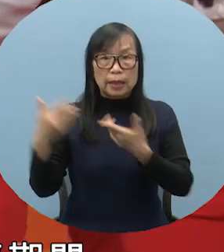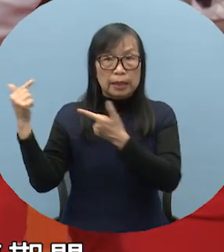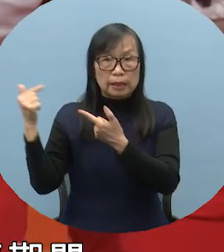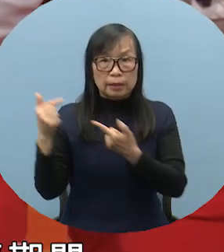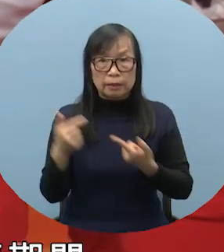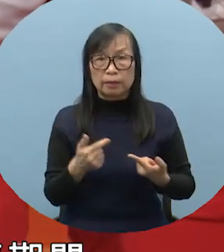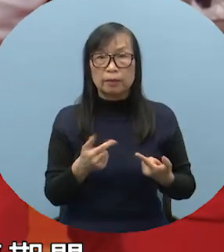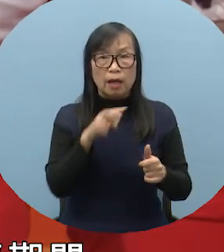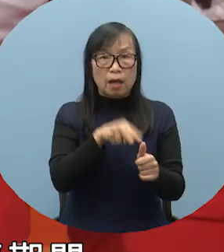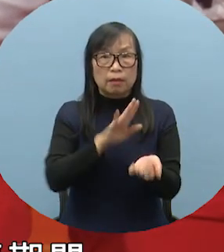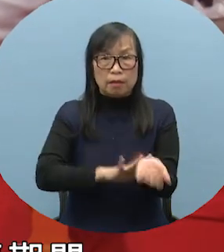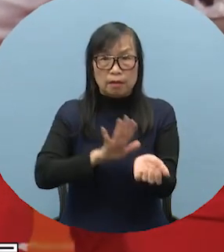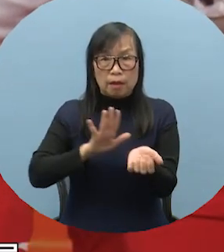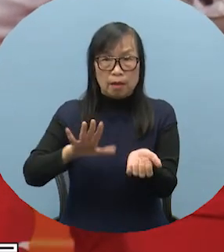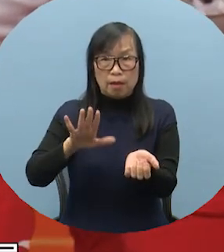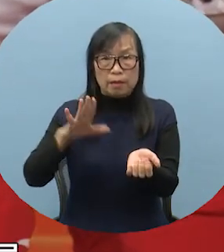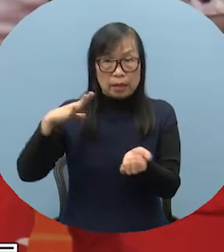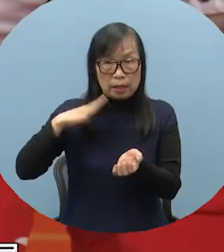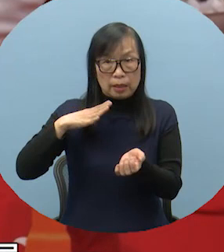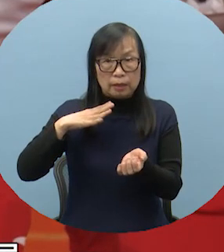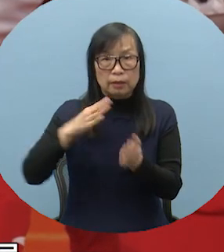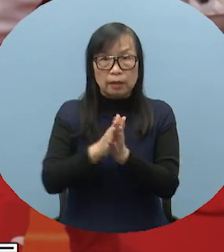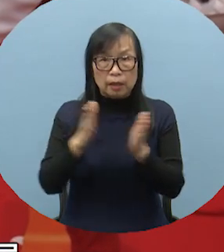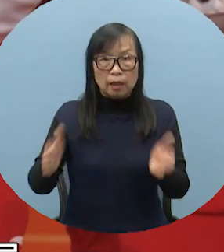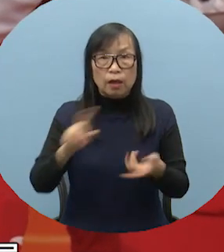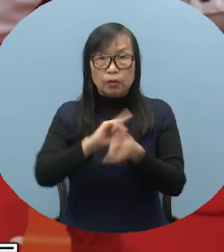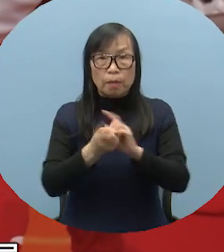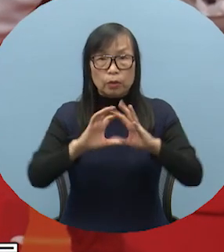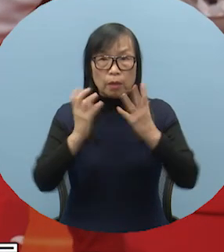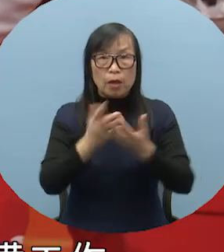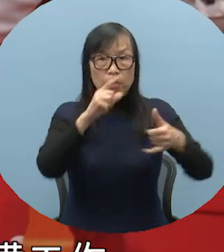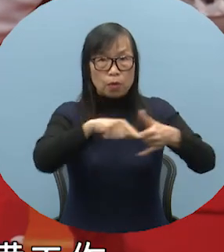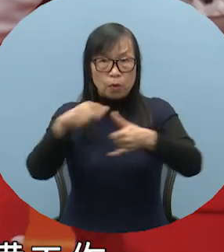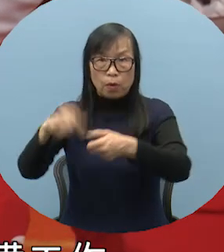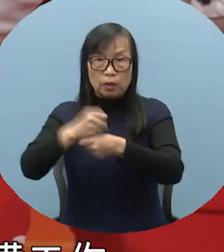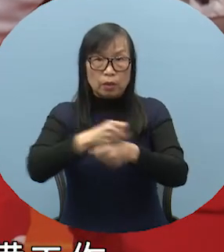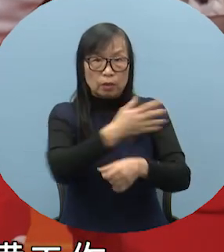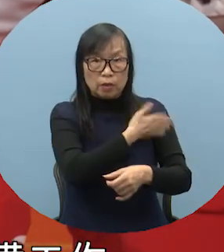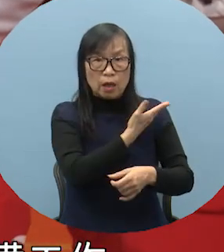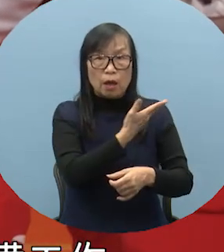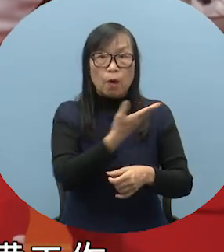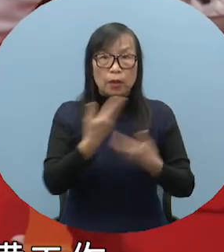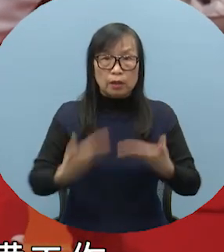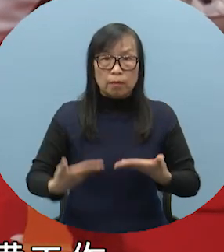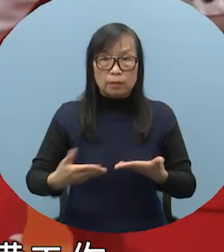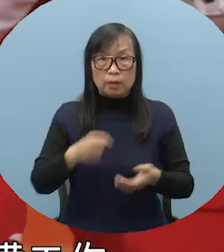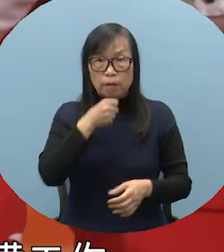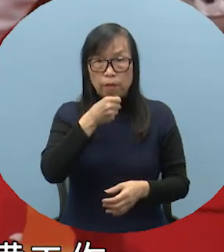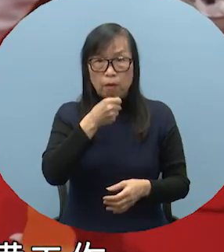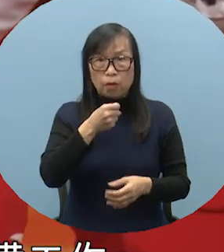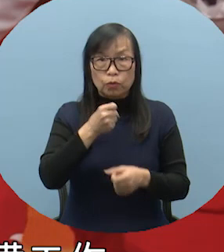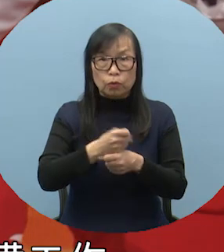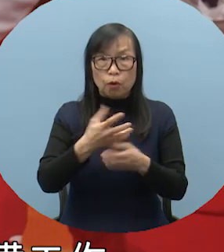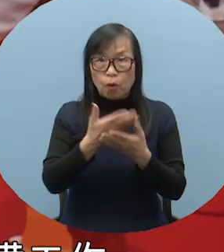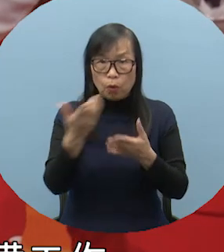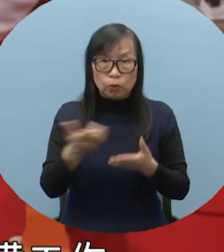在控制疫情的期间，所以代表团的每一位成员其实为今次访港是做了大量